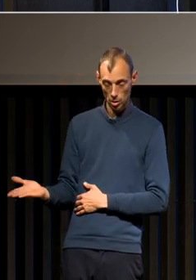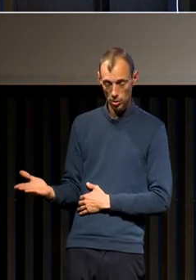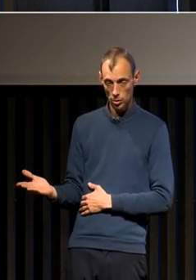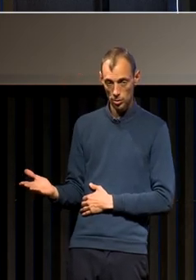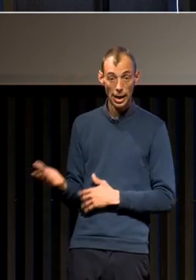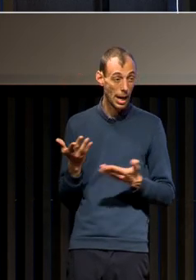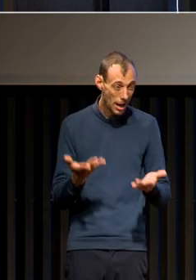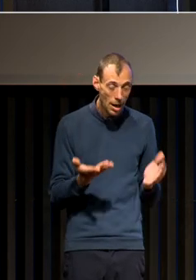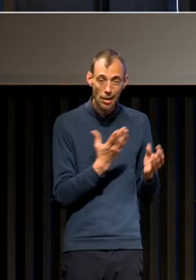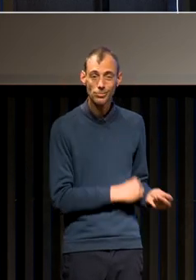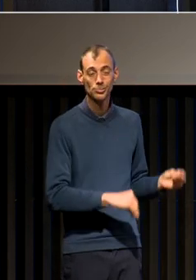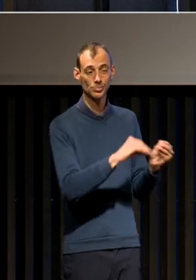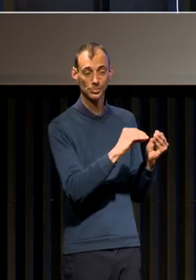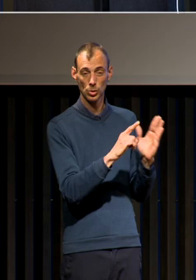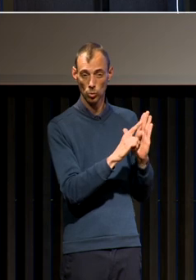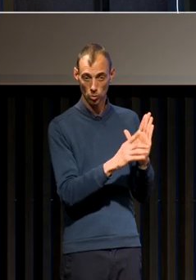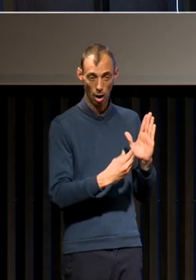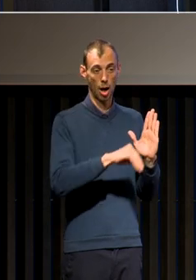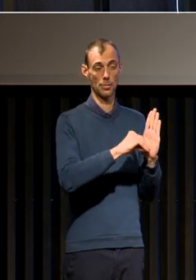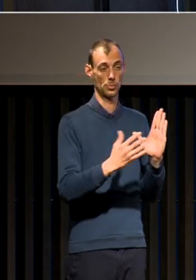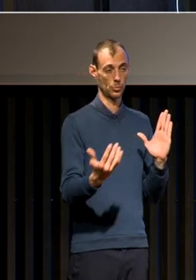version qu'il faut que